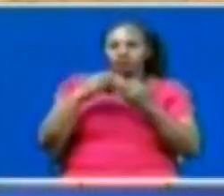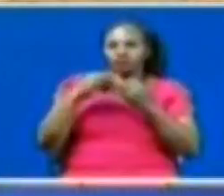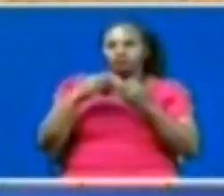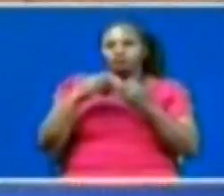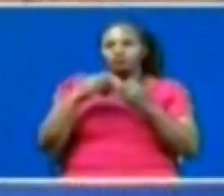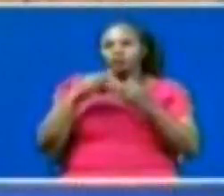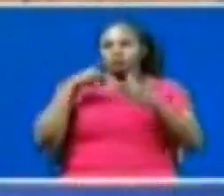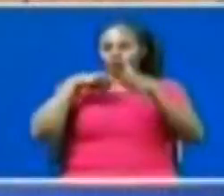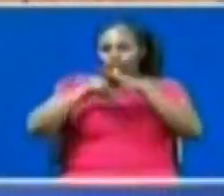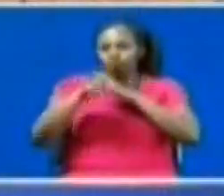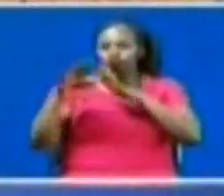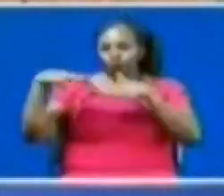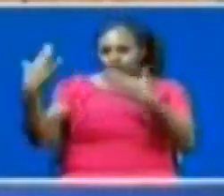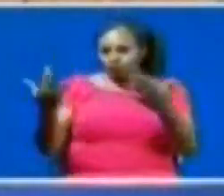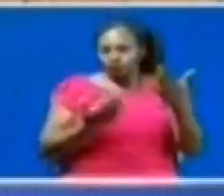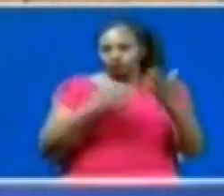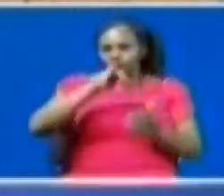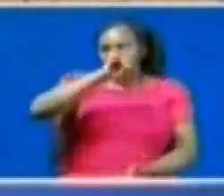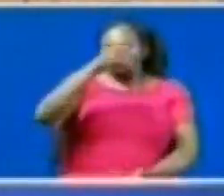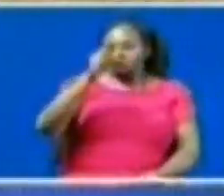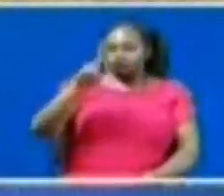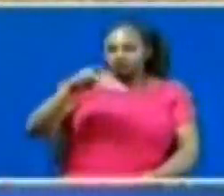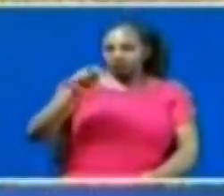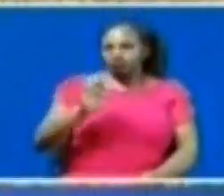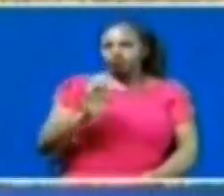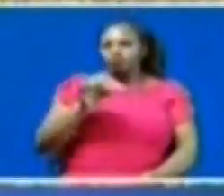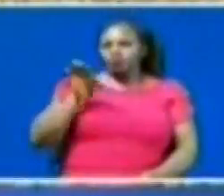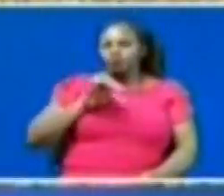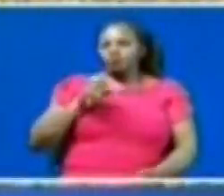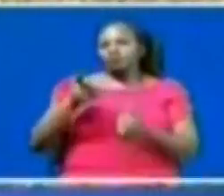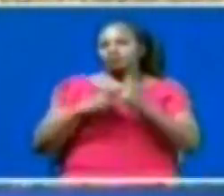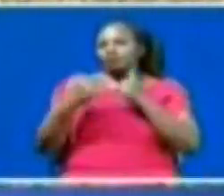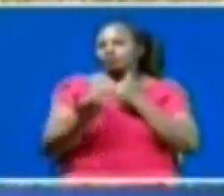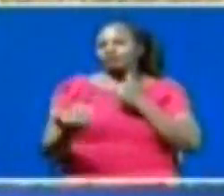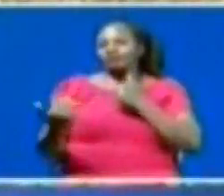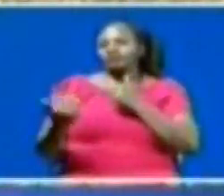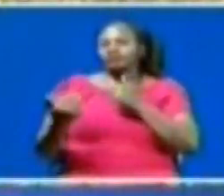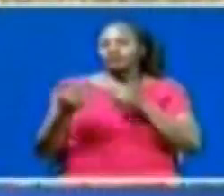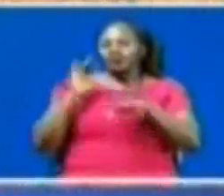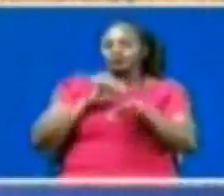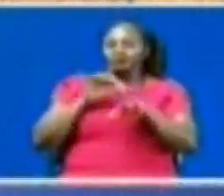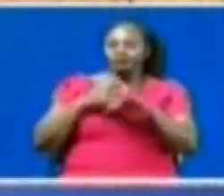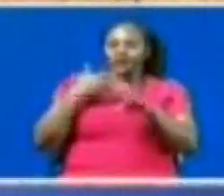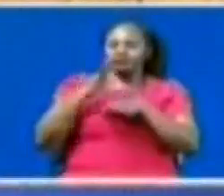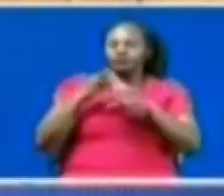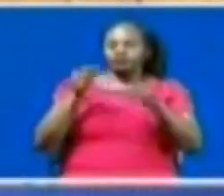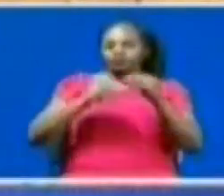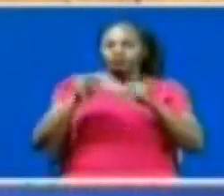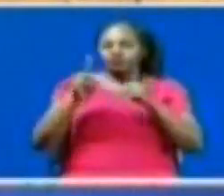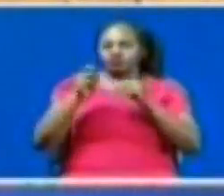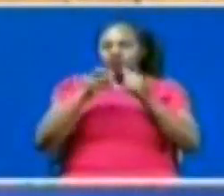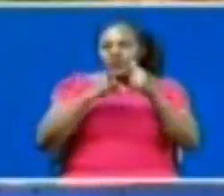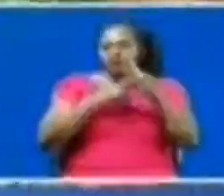ovyo linatukaribisha nyumbani kwa Josephine Moru, mama ya watoto 6 aliathiriwa na ghasia baada ya uchaguzi